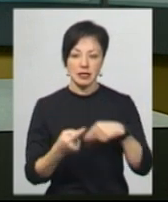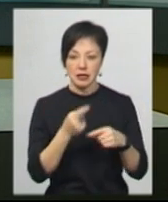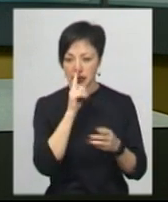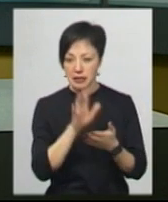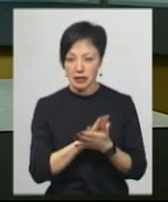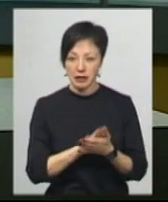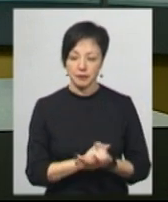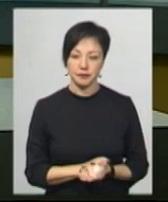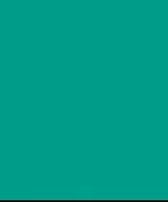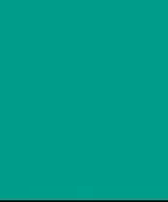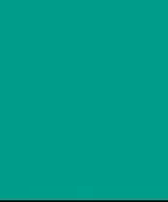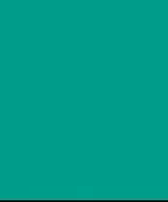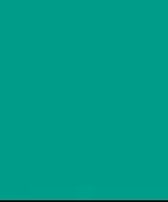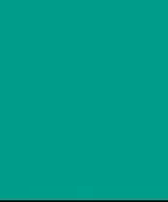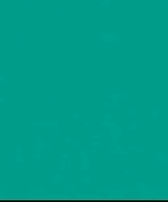автори.